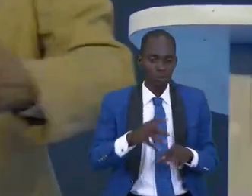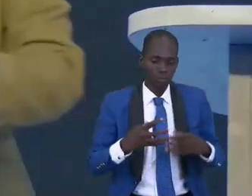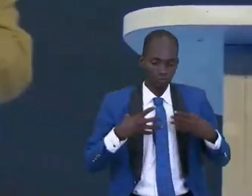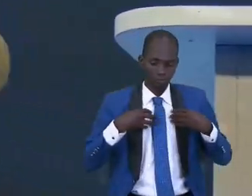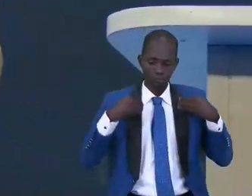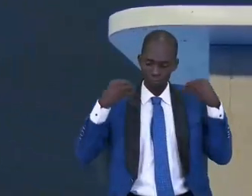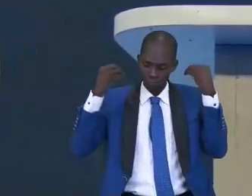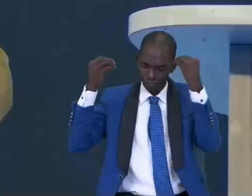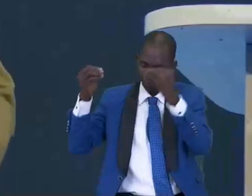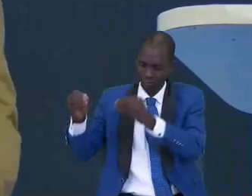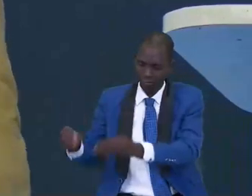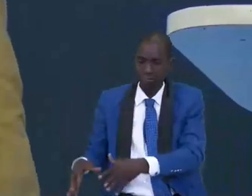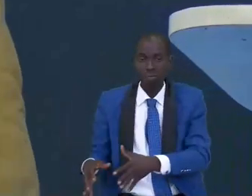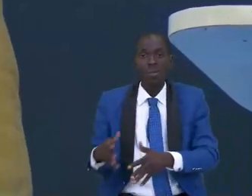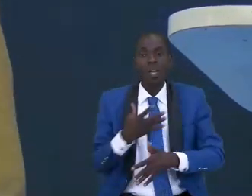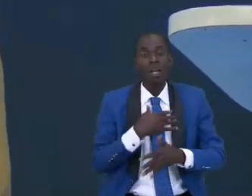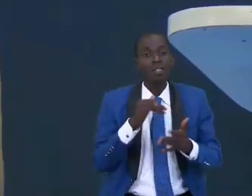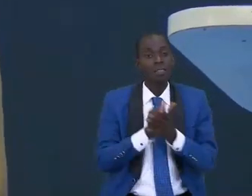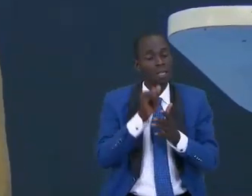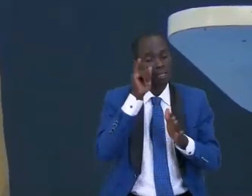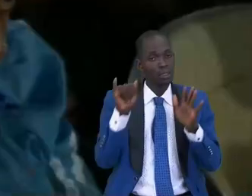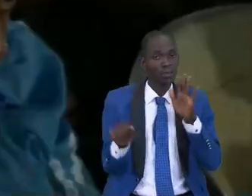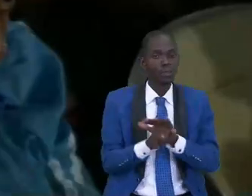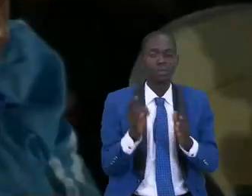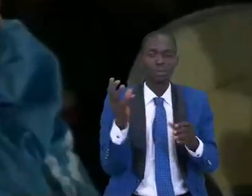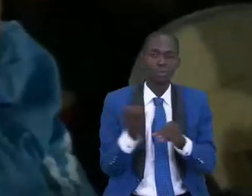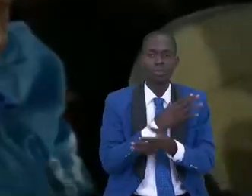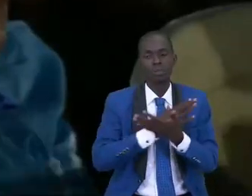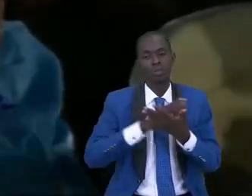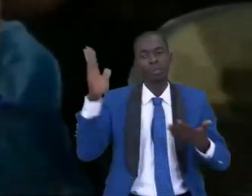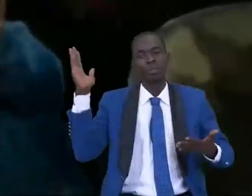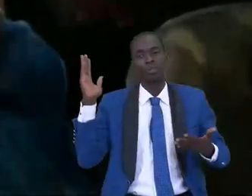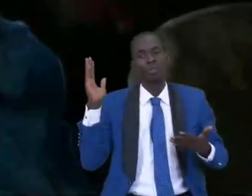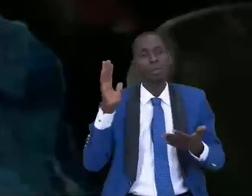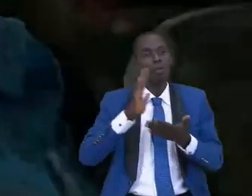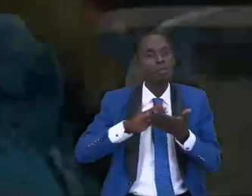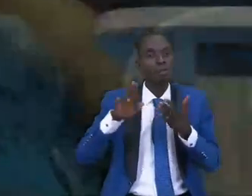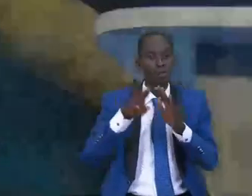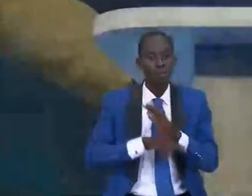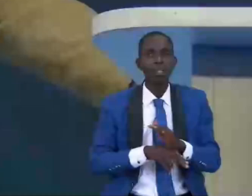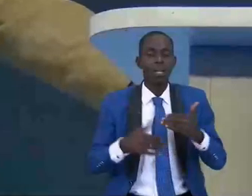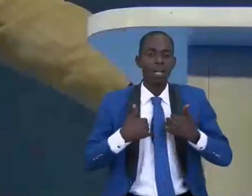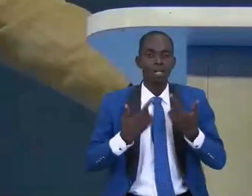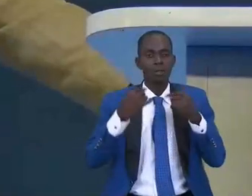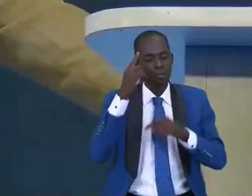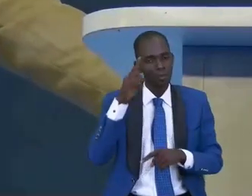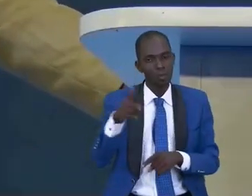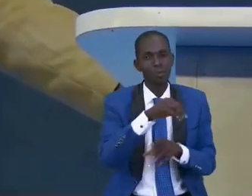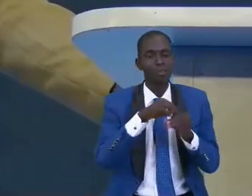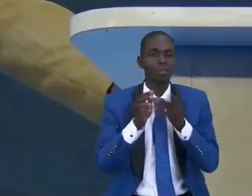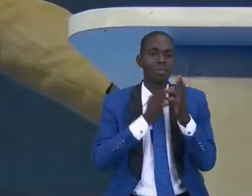ôter cette étiquette et cet habit et tu les jettes. Le pardon est venu pour